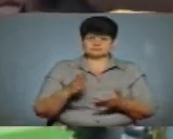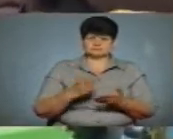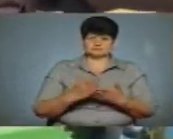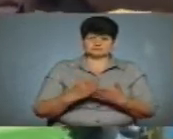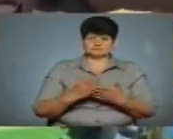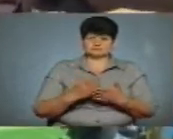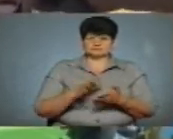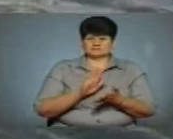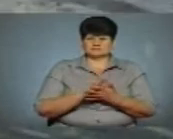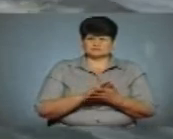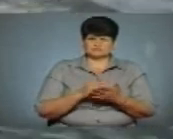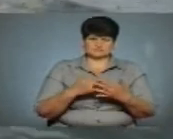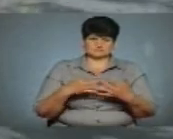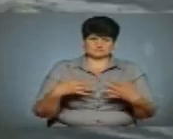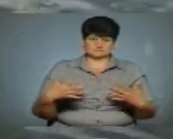всякий мусор.